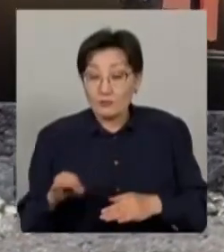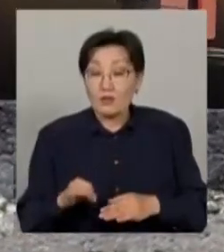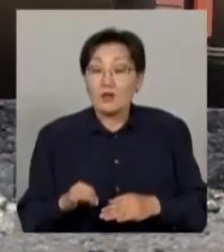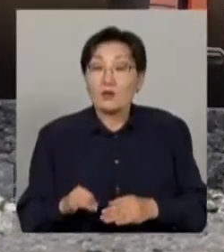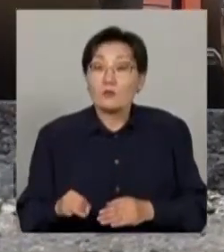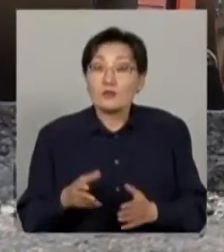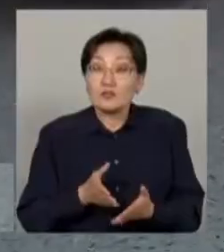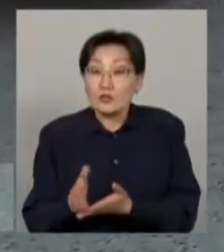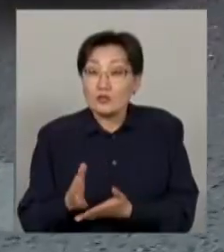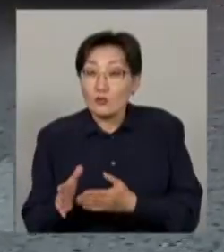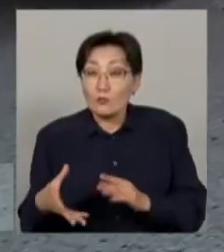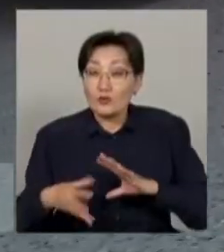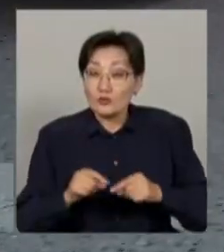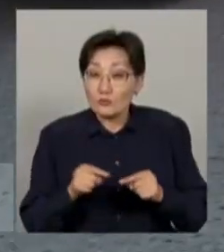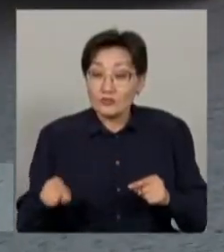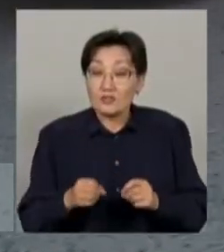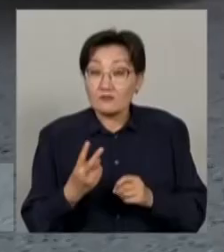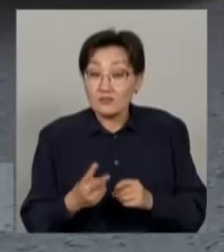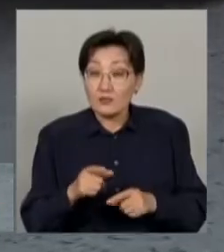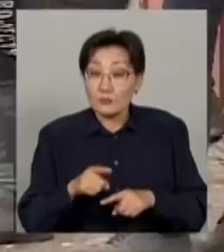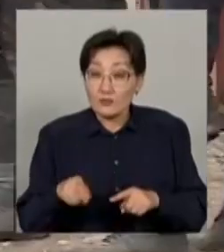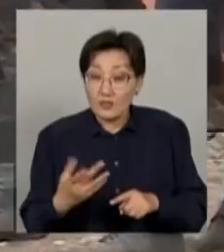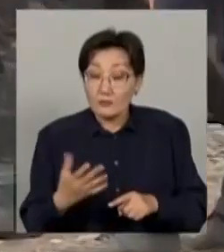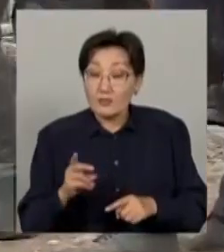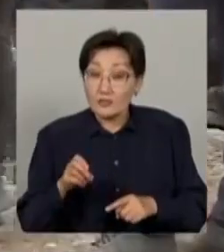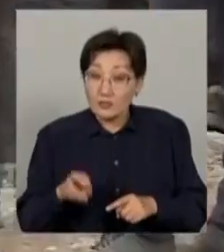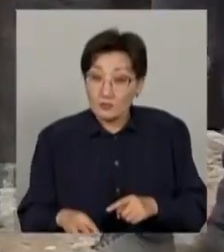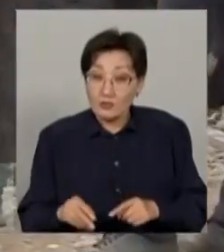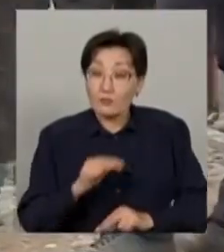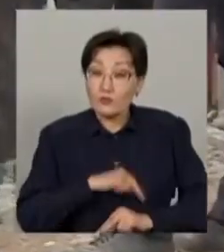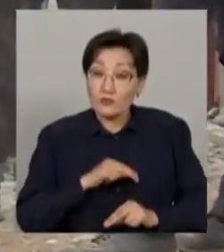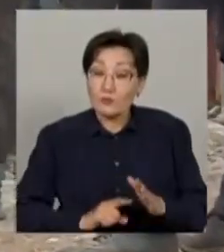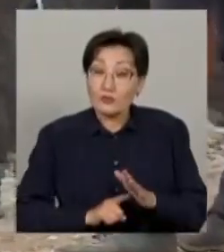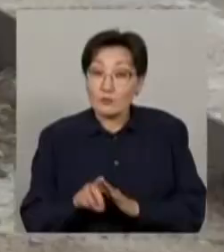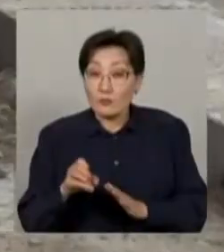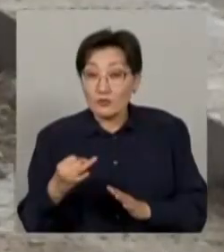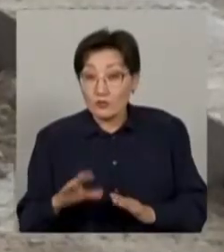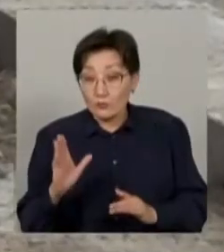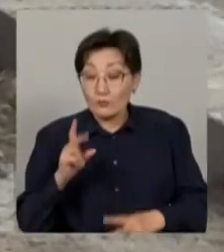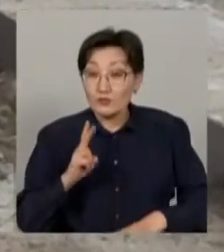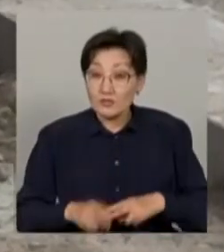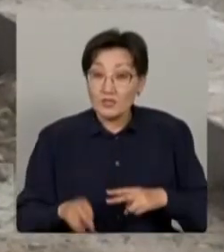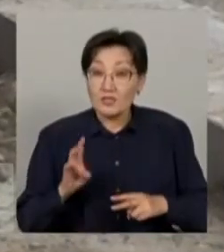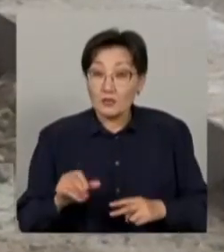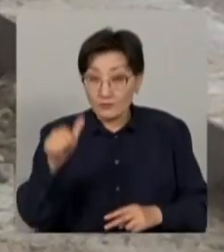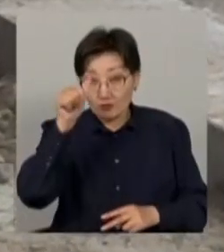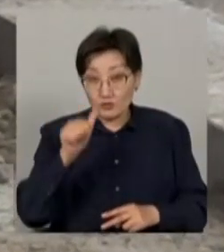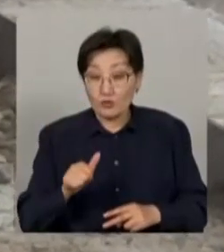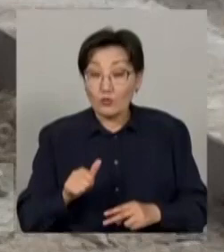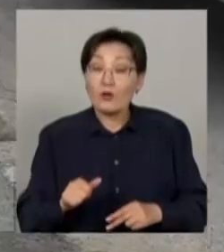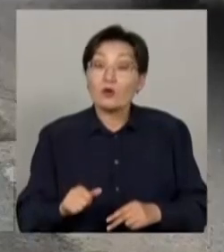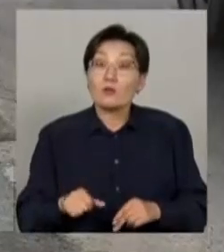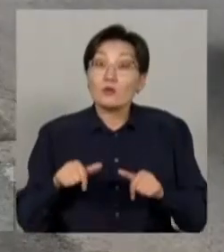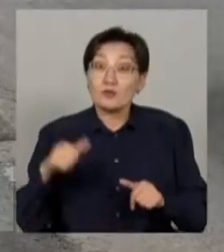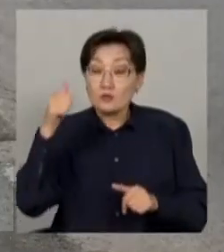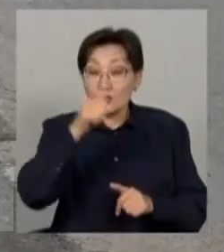сквозных проездов общей протяженностью более 12,5 километров. Работы начнутся в мае и будут завершены в ноябре. Отметим, что